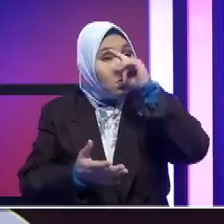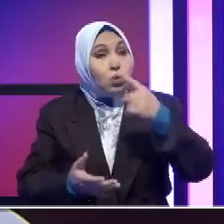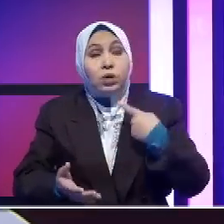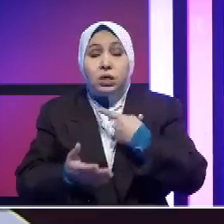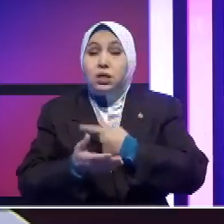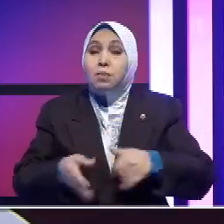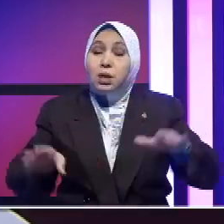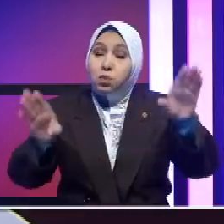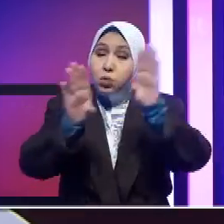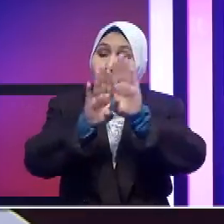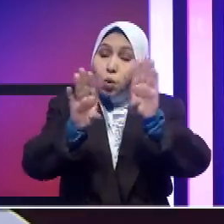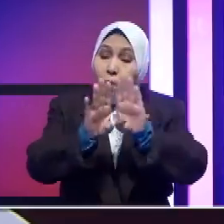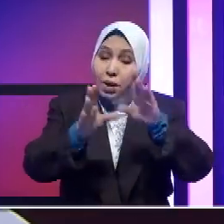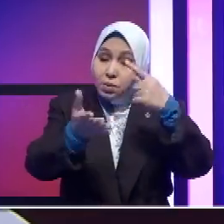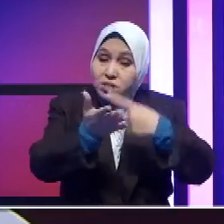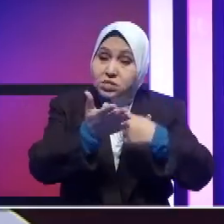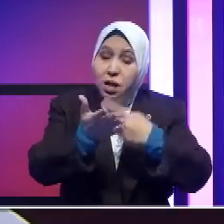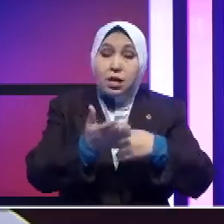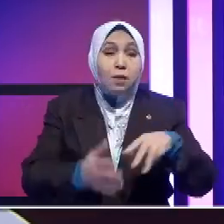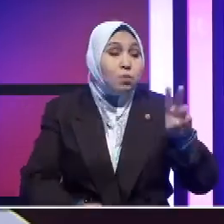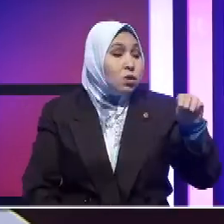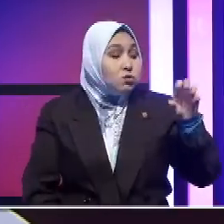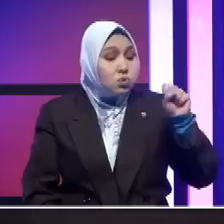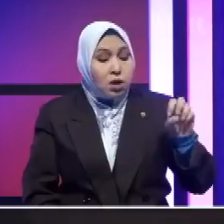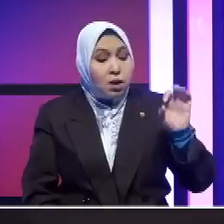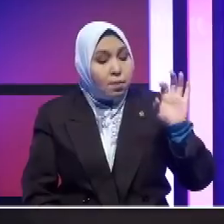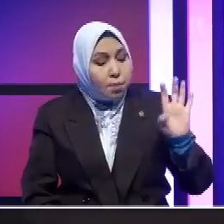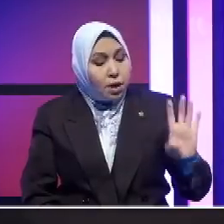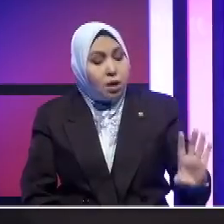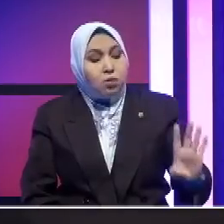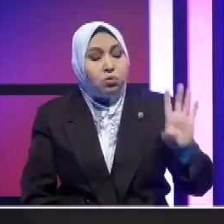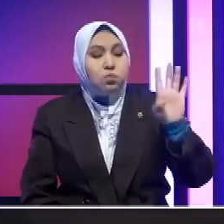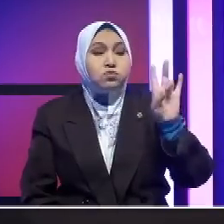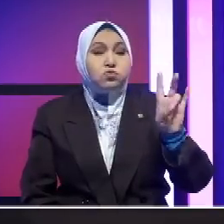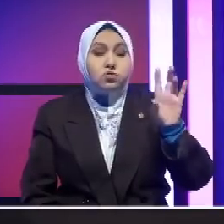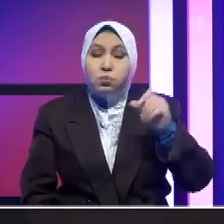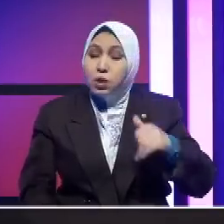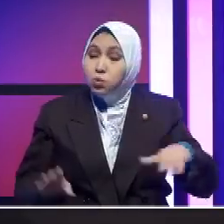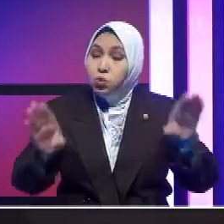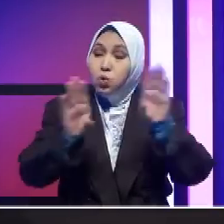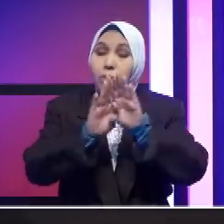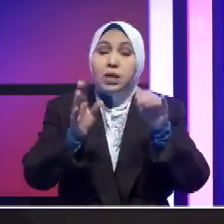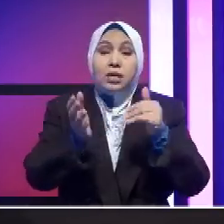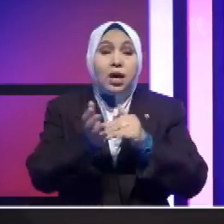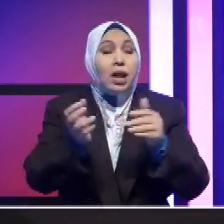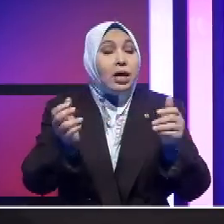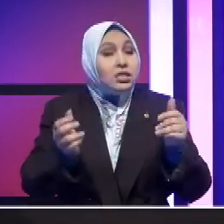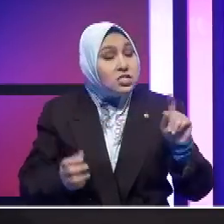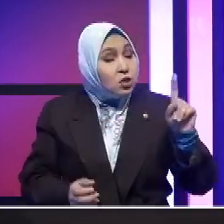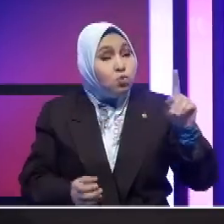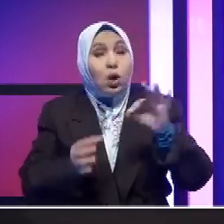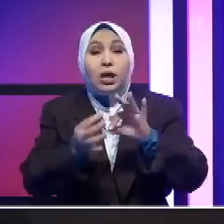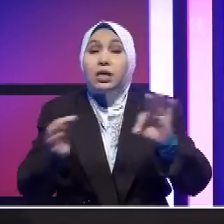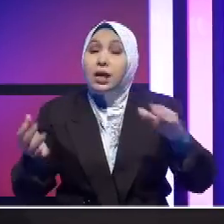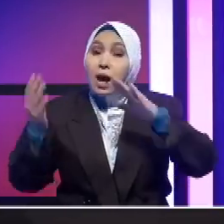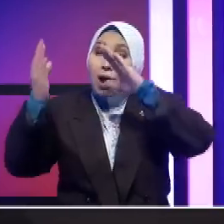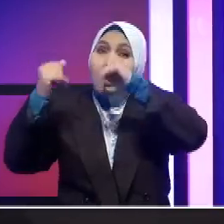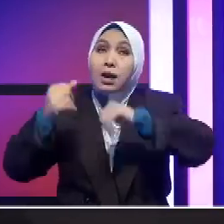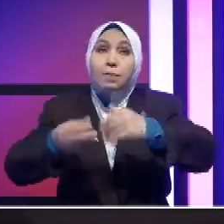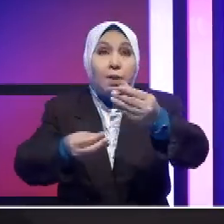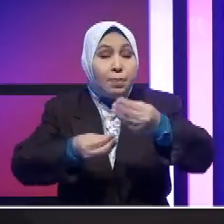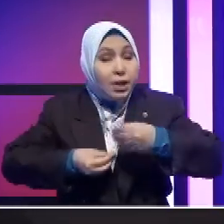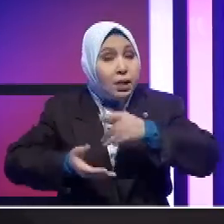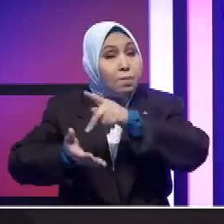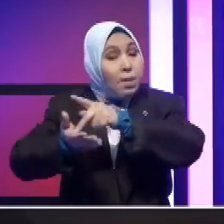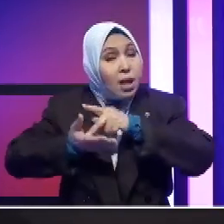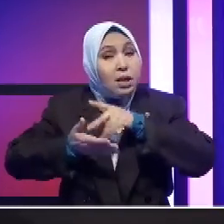menutup perbincangan halaman 470. Silakan ustaz. Baik, kita tutup majlis kita dengan satu lagi ayat, mudah-mudahan memberikan pahala